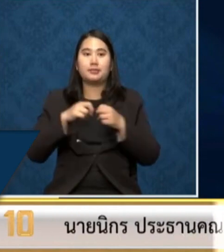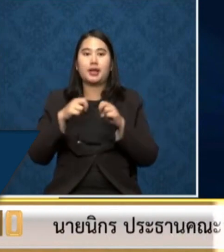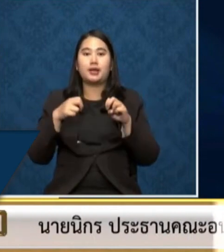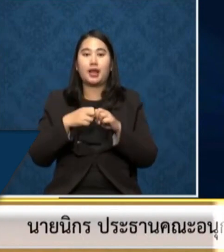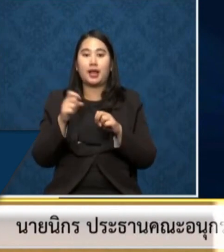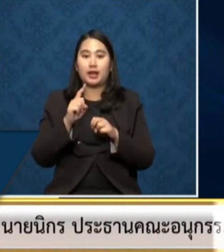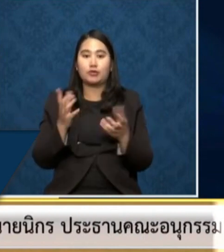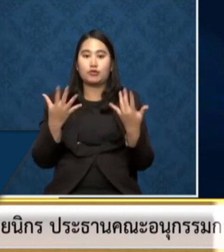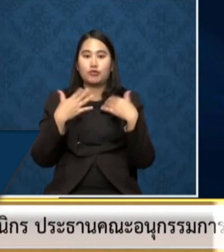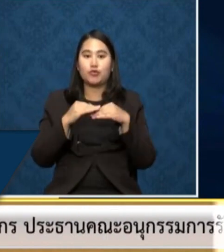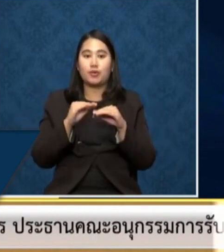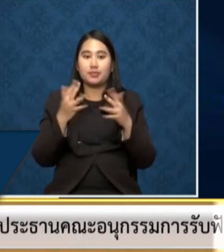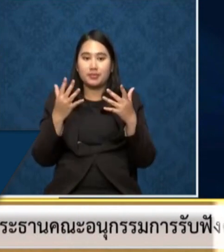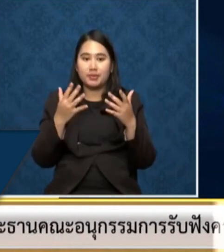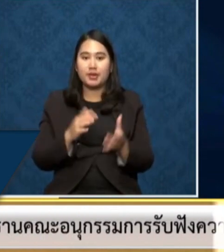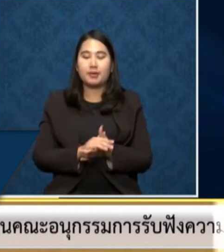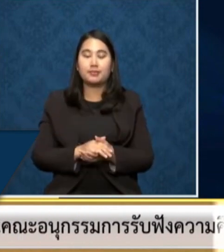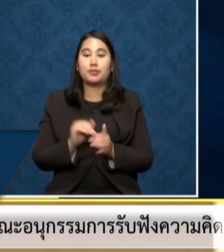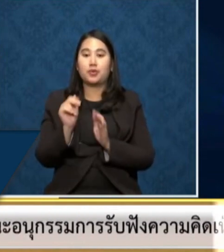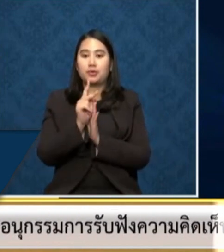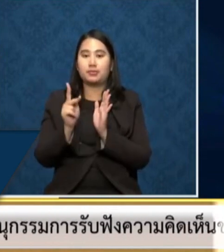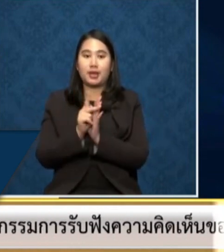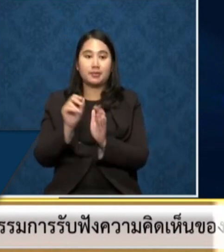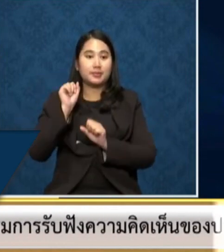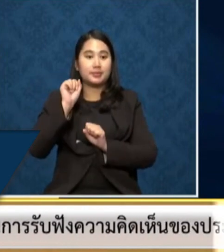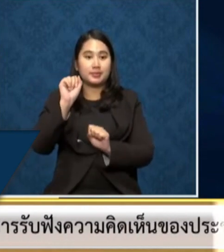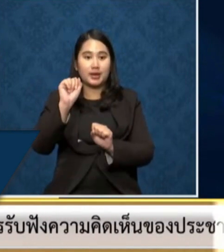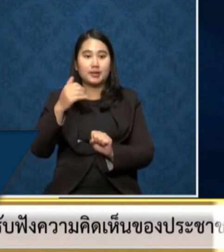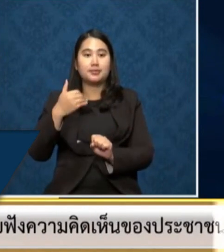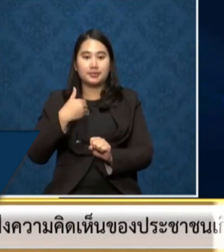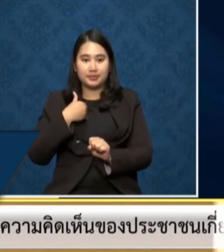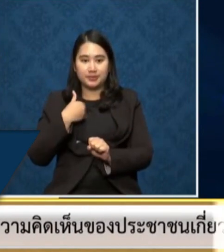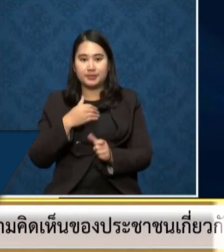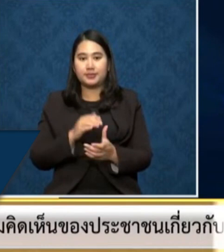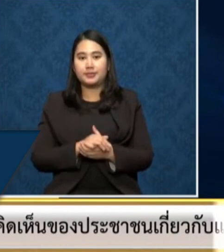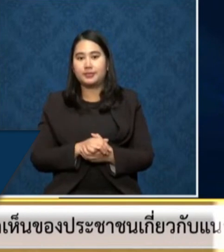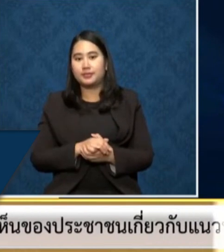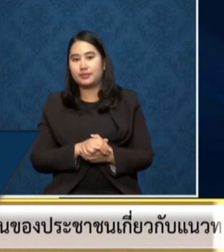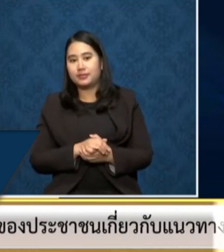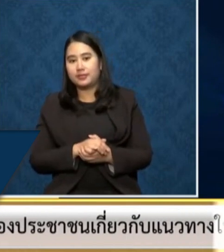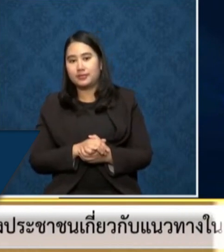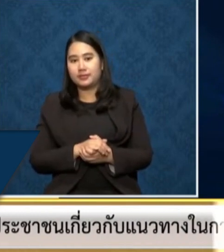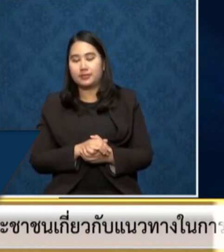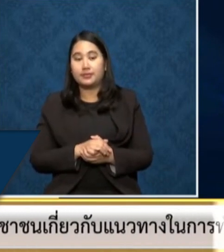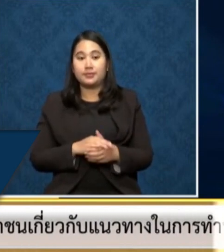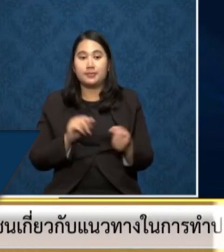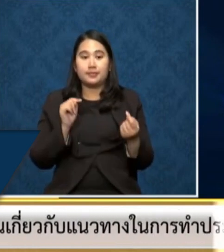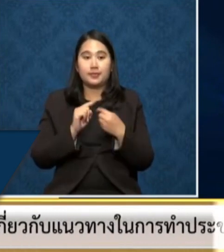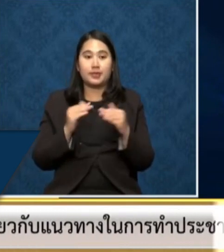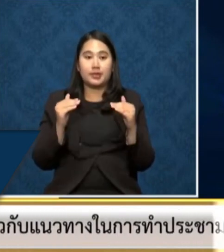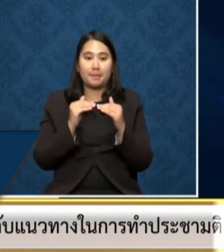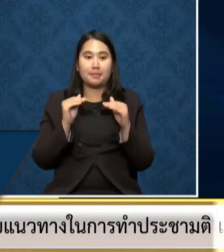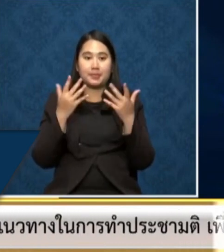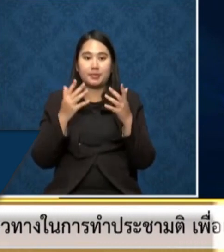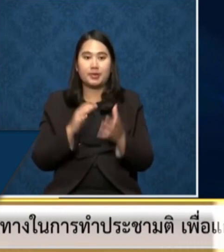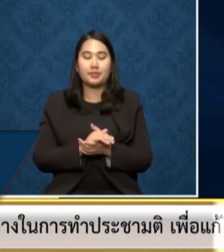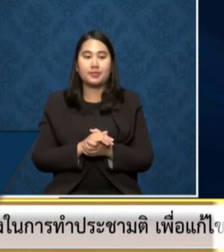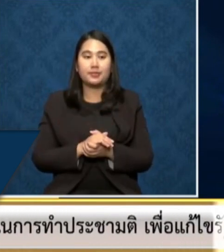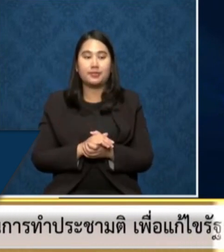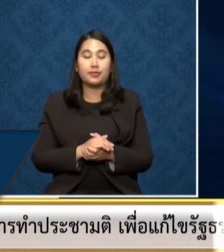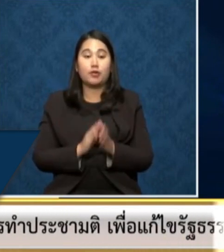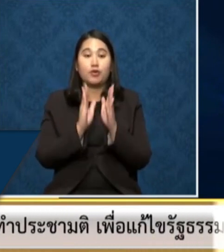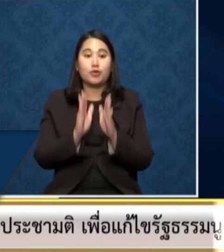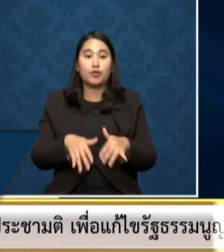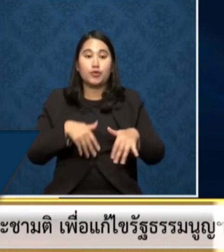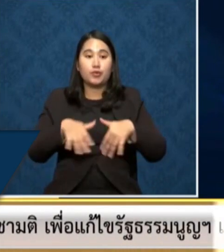ร่วมมีและมีการบังคับใช้กฎหมายที่ไม่เป็นธรรมนะคะทำให้พี่น้อง